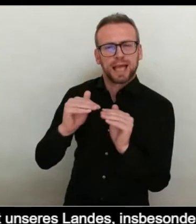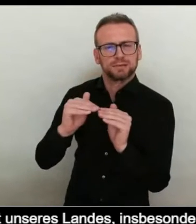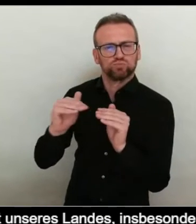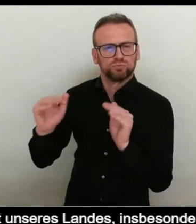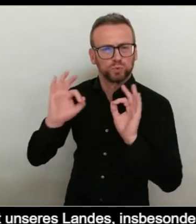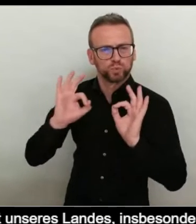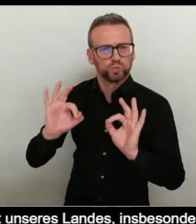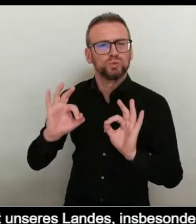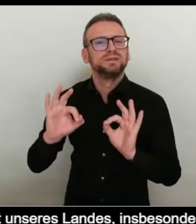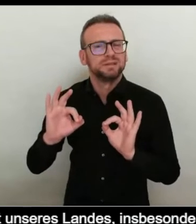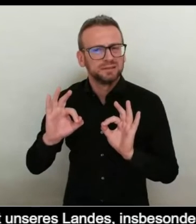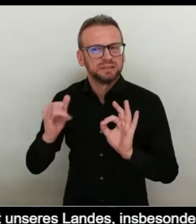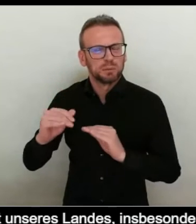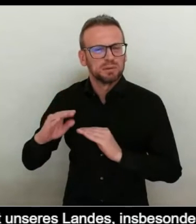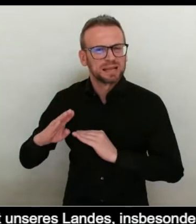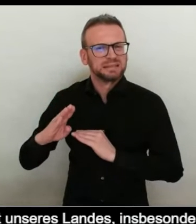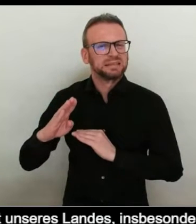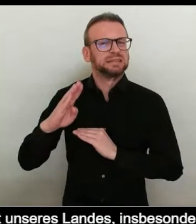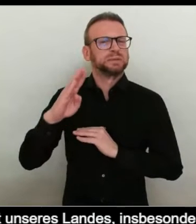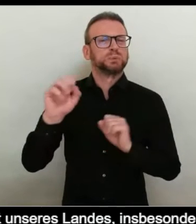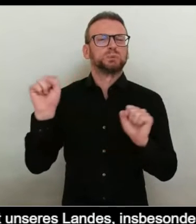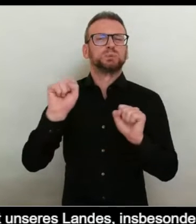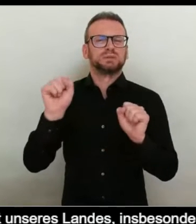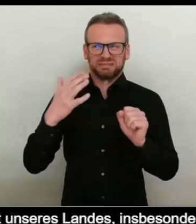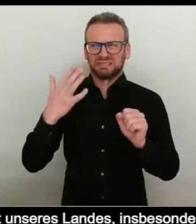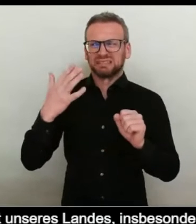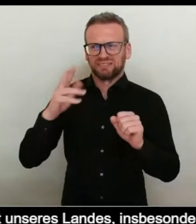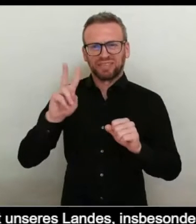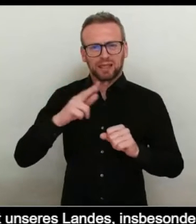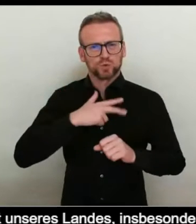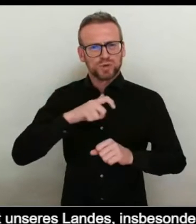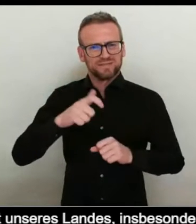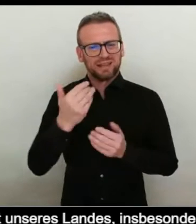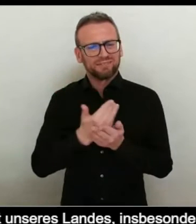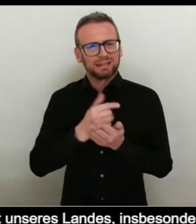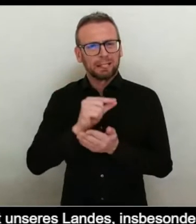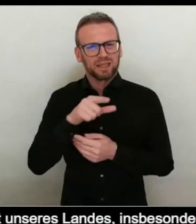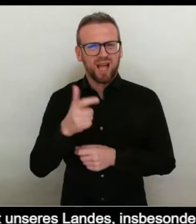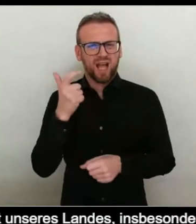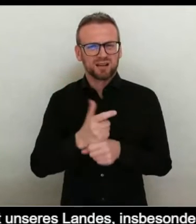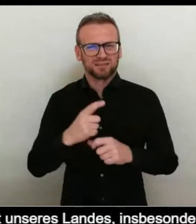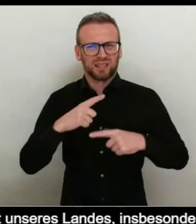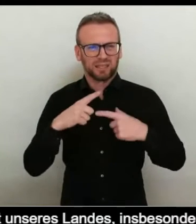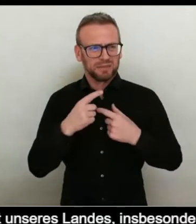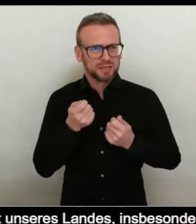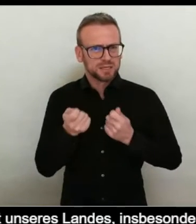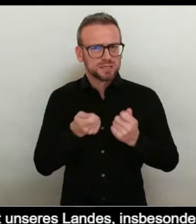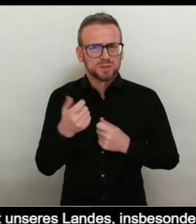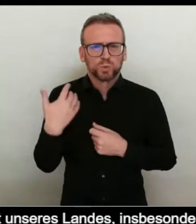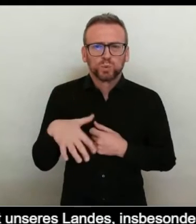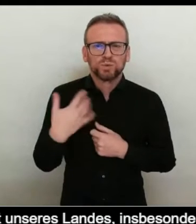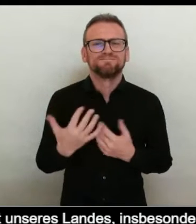steigendem Bedarf von Energie und sprunghaften Preisen wir eine Schere entwickeln, die für unser Land erheblichste Probleme bringt.